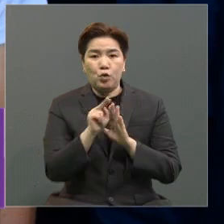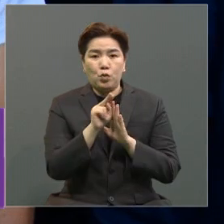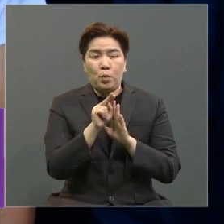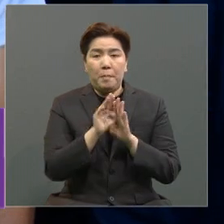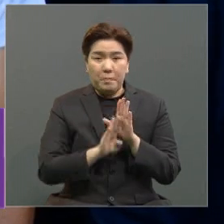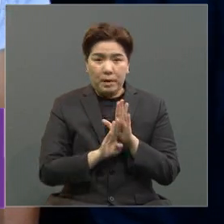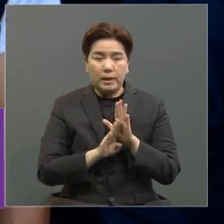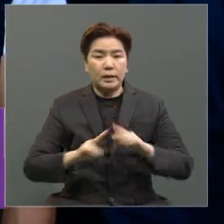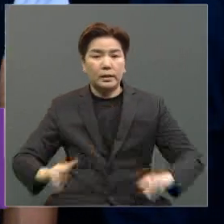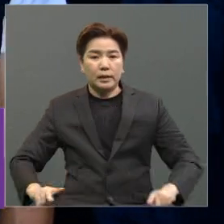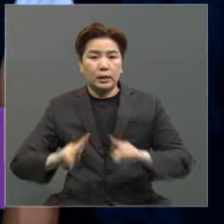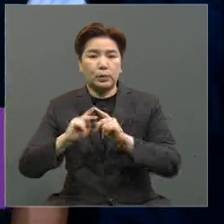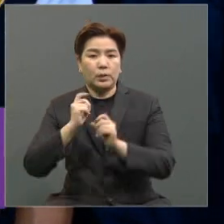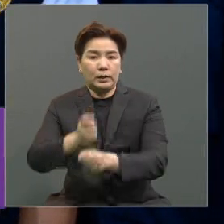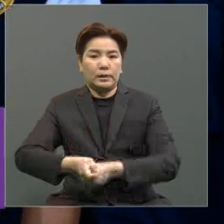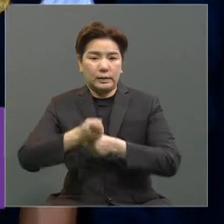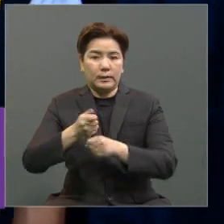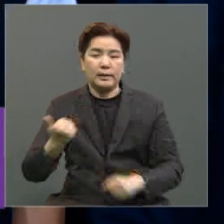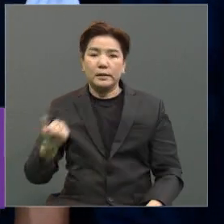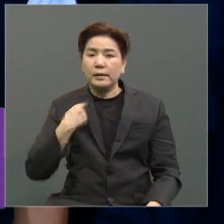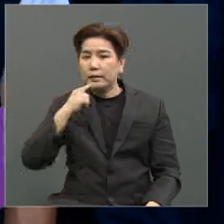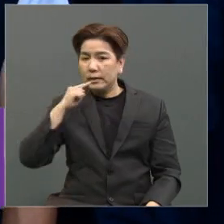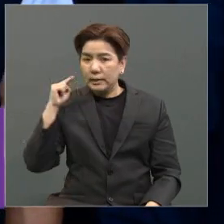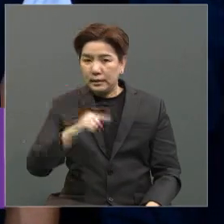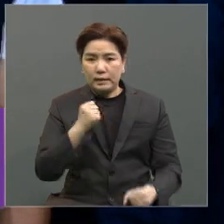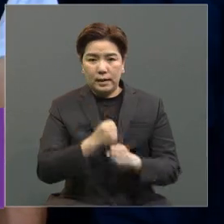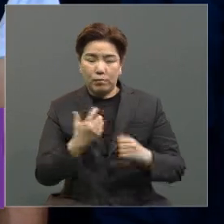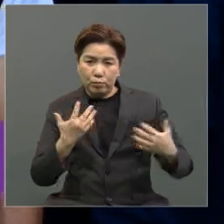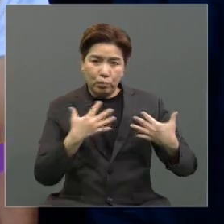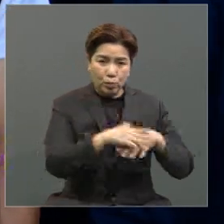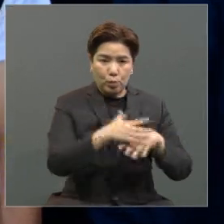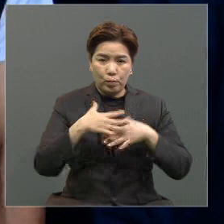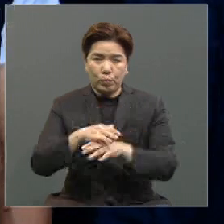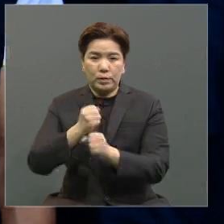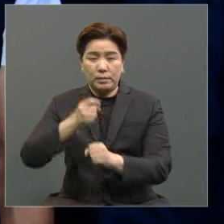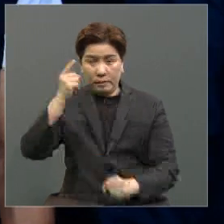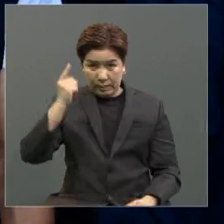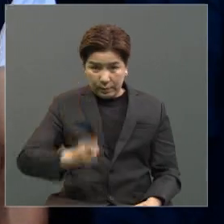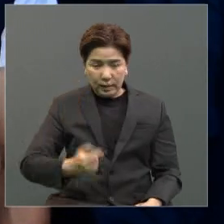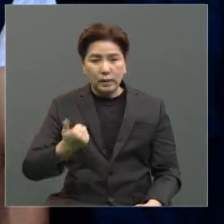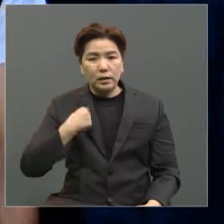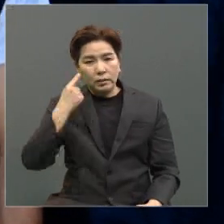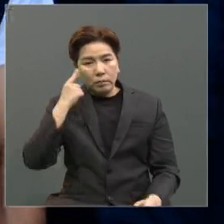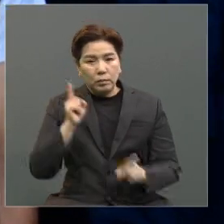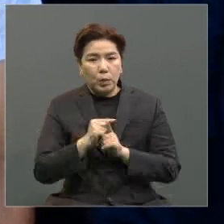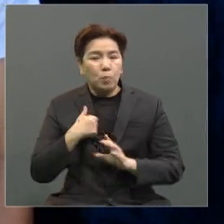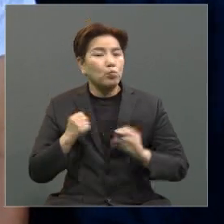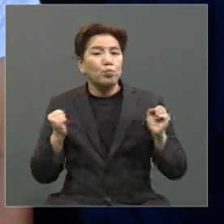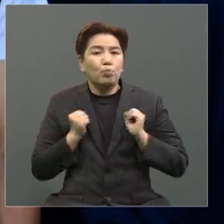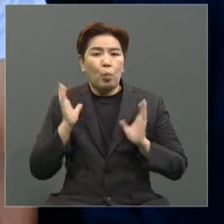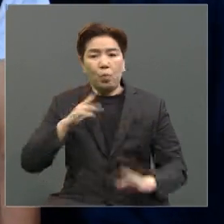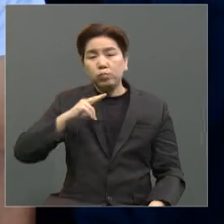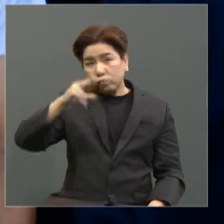รัฐมนตรีว่าการกระทรวเกษตรและสหกรณ์ร้อยเอกรนัพรหมเผ่าเนี่ยให้บูรณาการอย่างเข้มข้นโดยที่ไม่ได้เกรงกลัวผู้มี